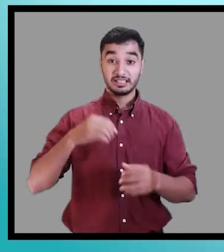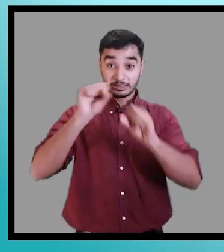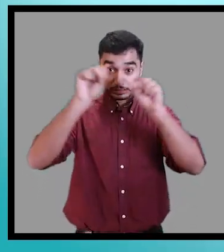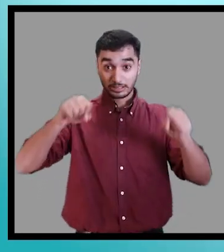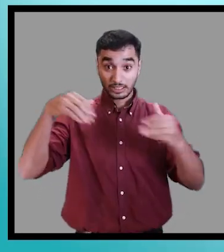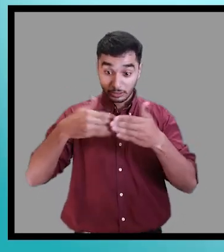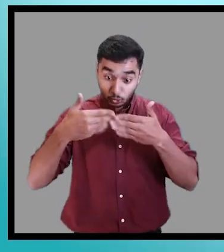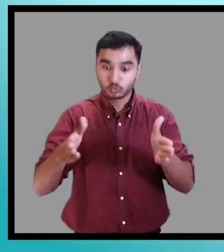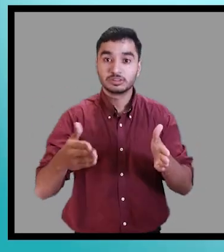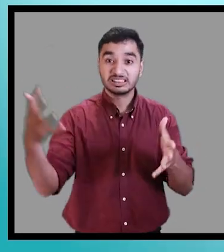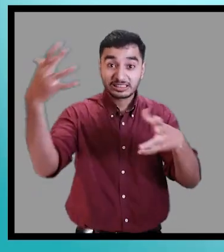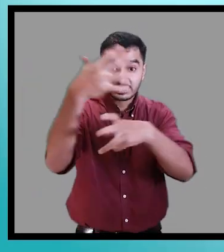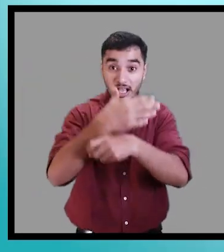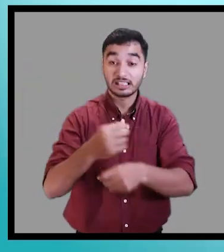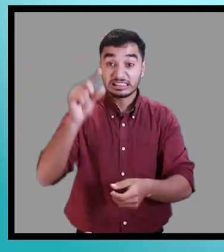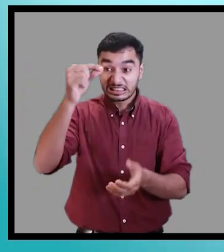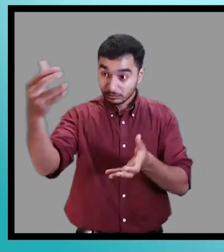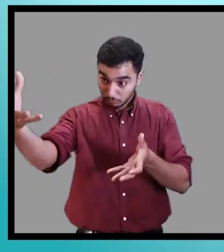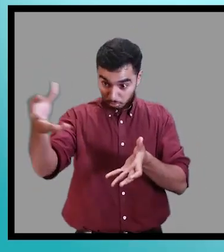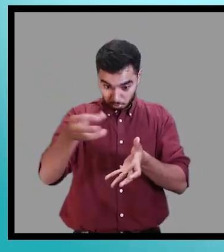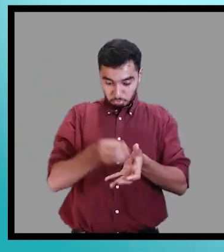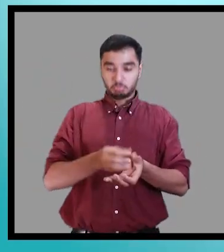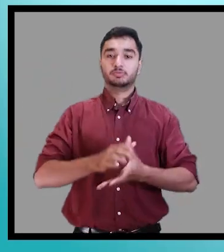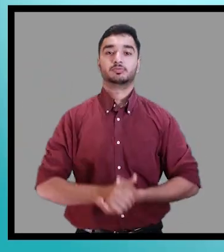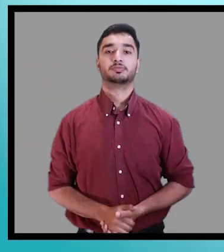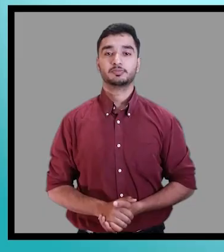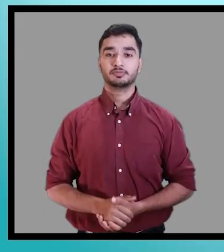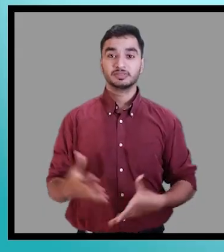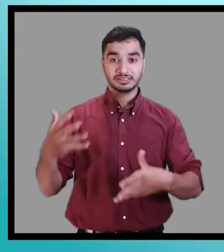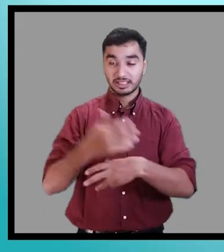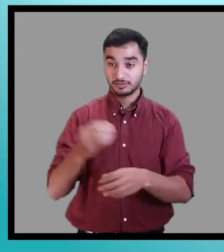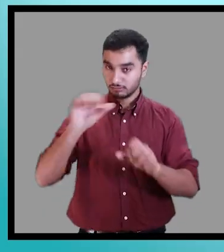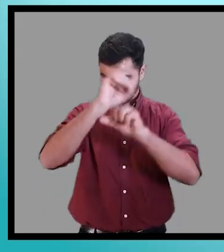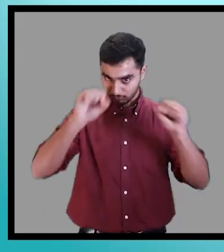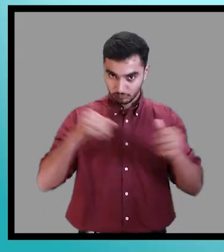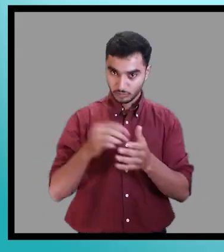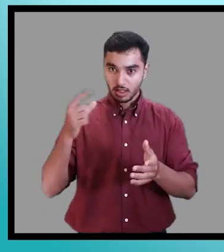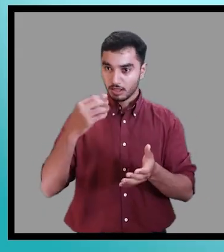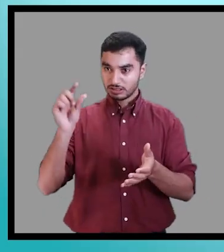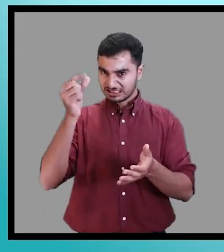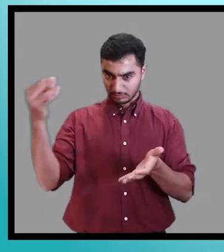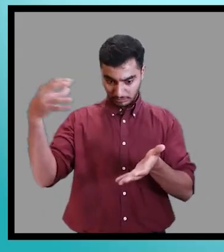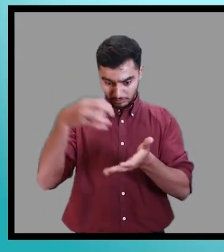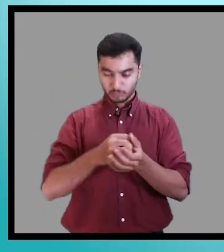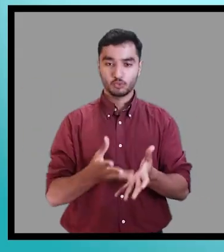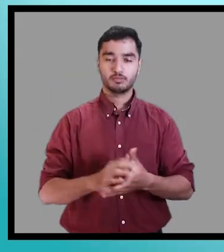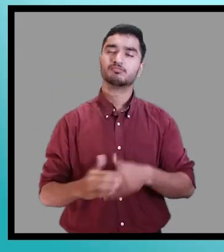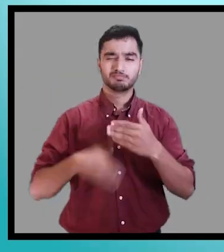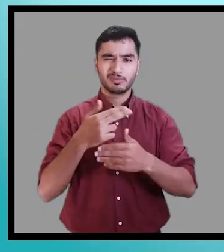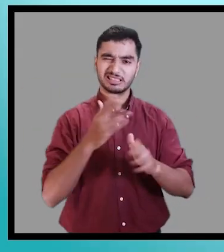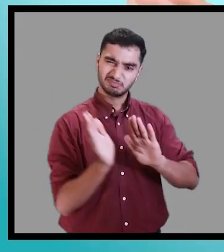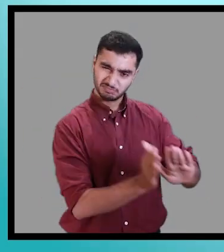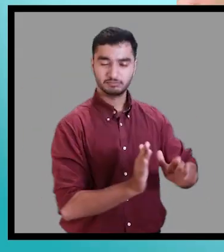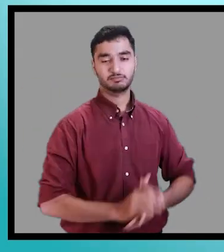के दरवाजों को खोल देता है और खून से सारा ग्लूकोज सेल्स के अंदर दाखिल हो जाता है। सेल्स के अंदर ग्लूकोज मुख्तलिफ इंपॉर्टेंट काम करता